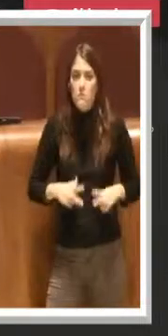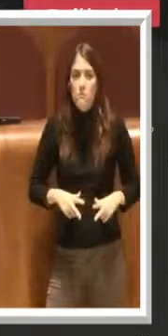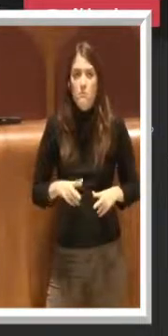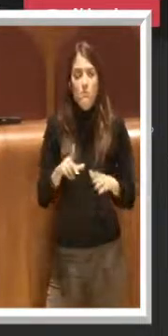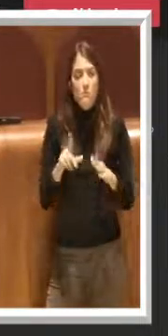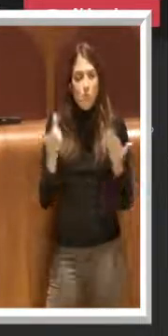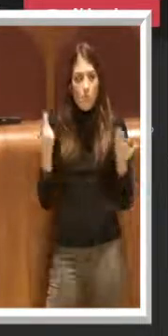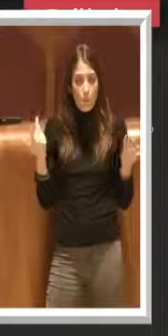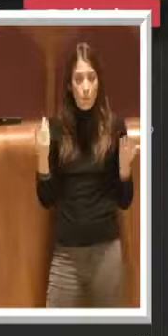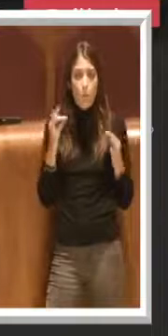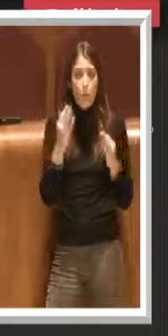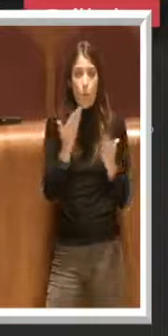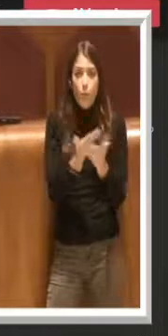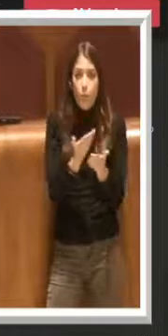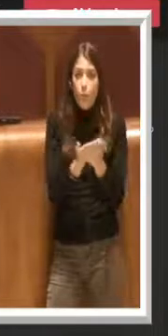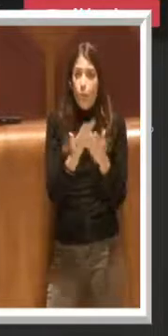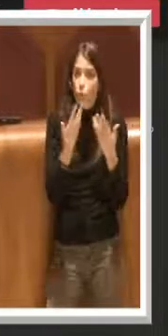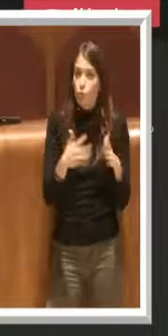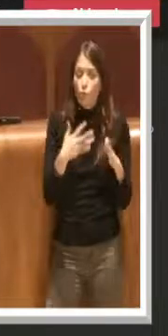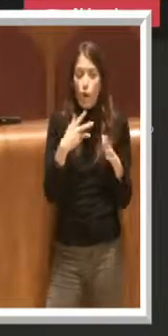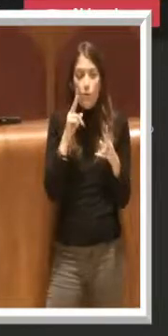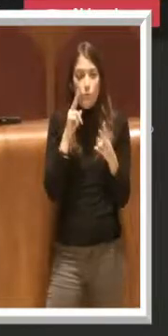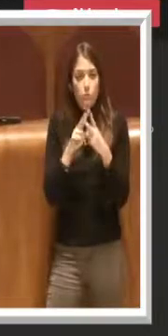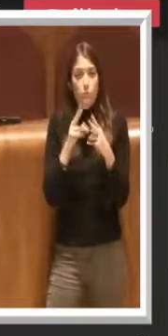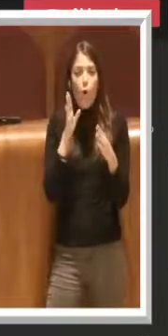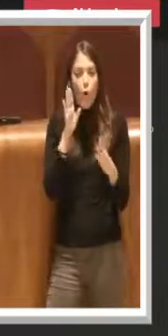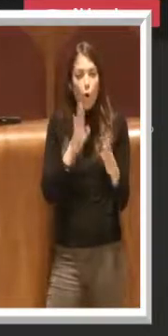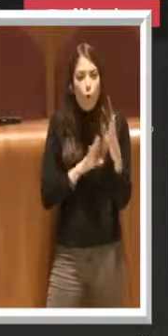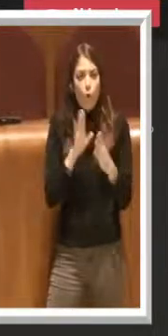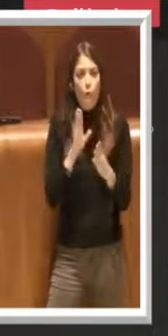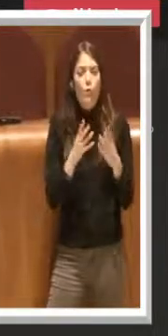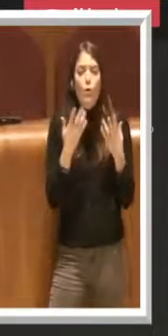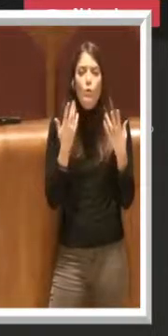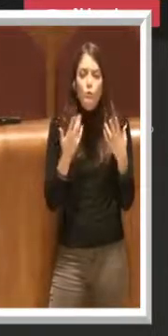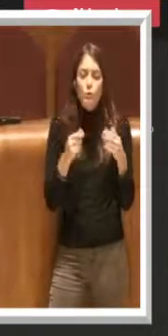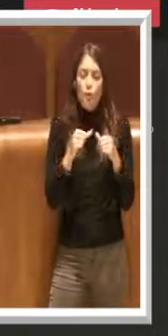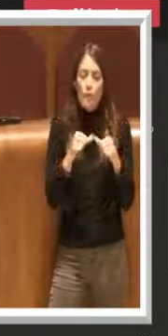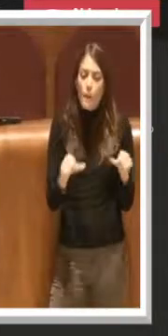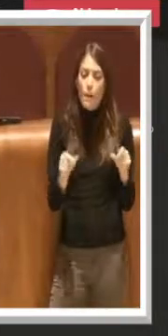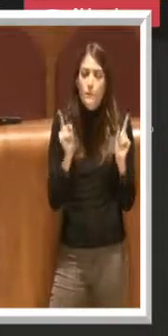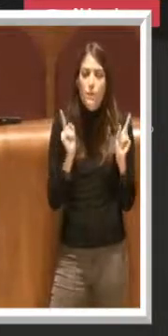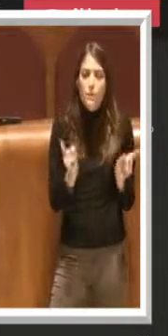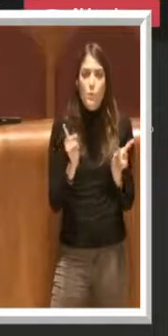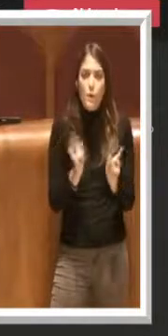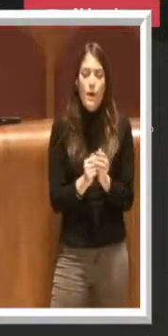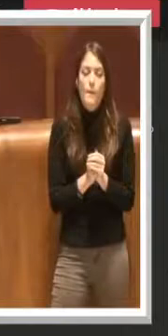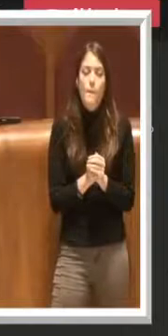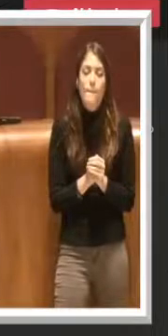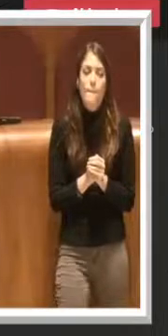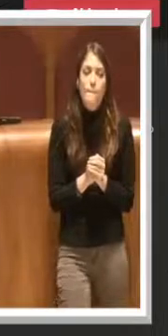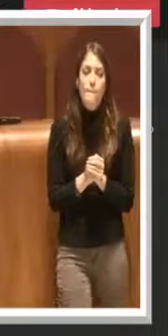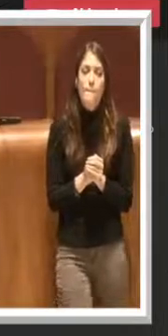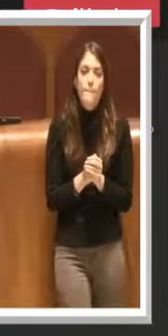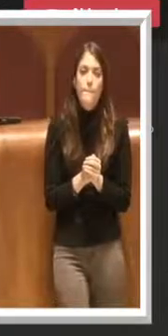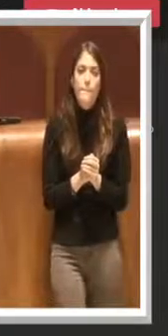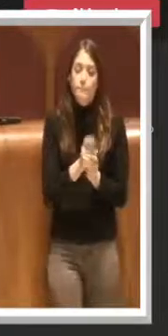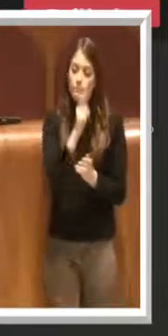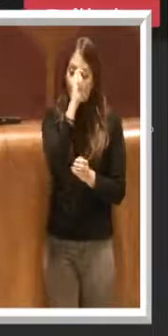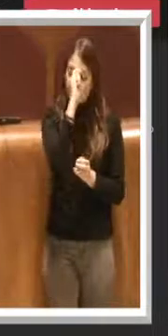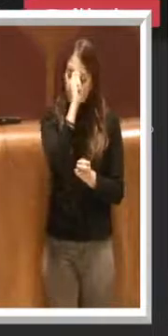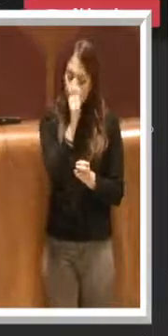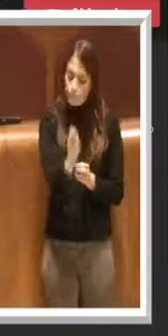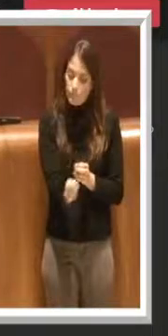leale con i proponenti. Confronto che si basa innanzitutto sul